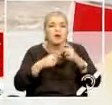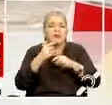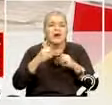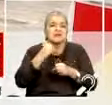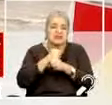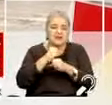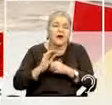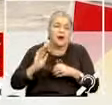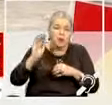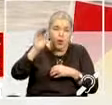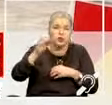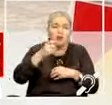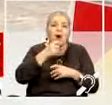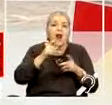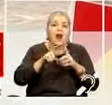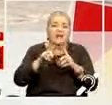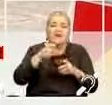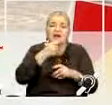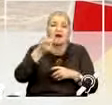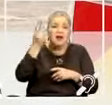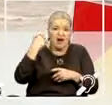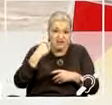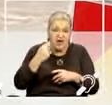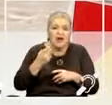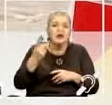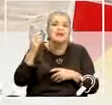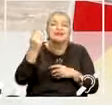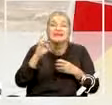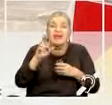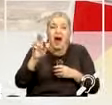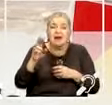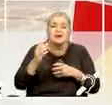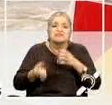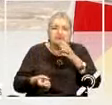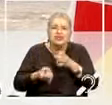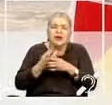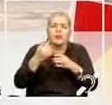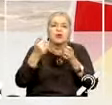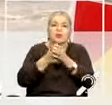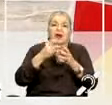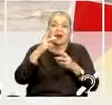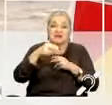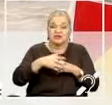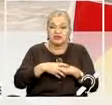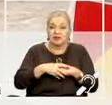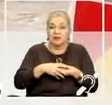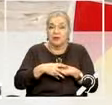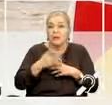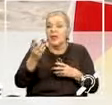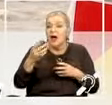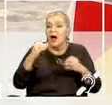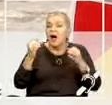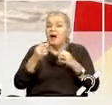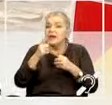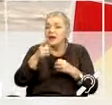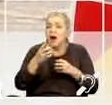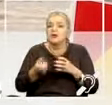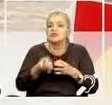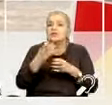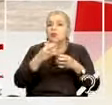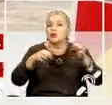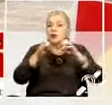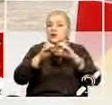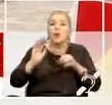Bun găsit tuturor! Locuitorii din Bonțida sunt disperați odată cu începerea lucrărilor de modernizare a podurilor de aici, din